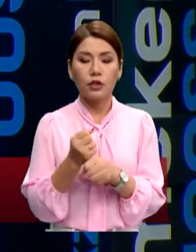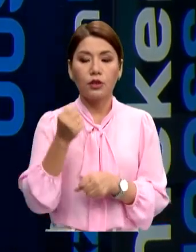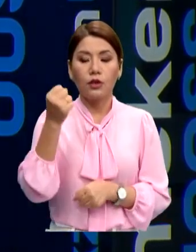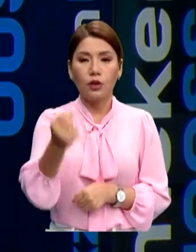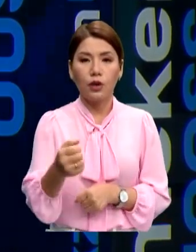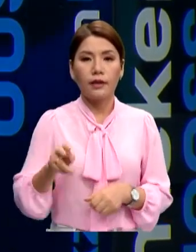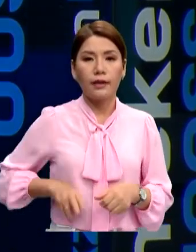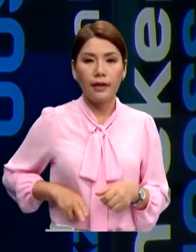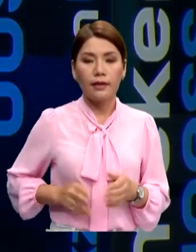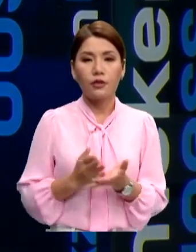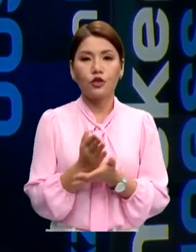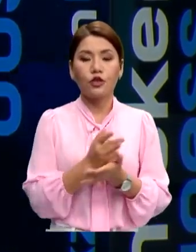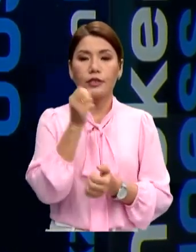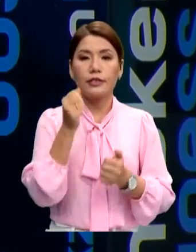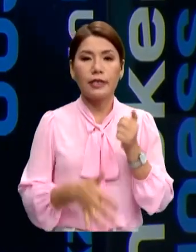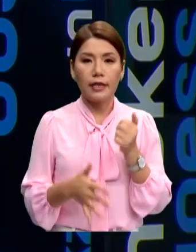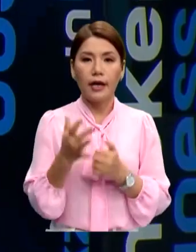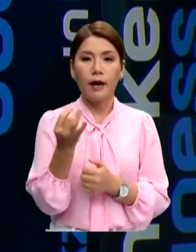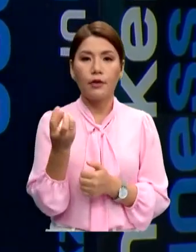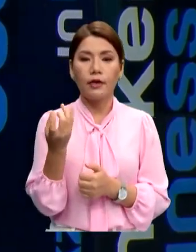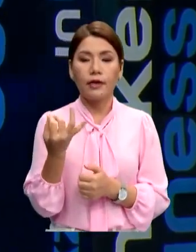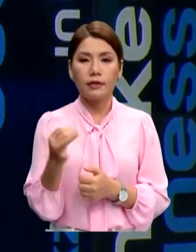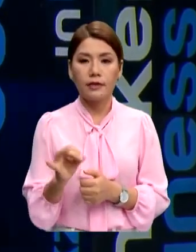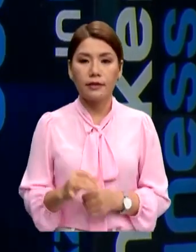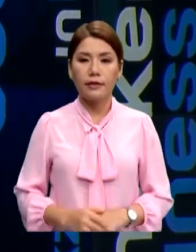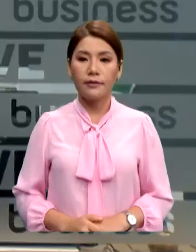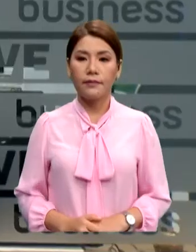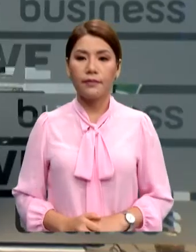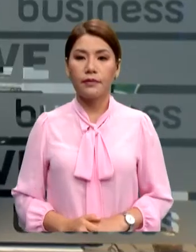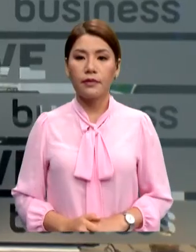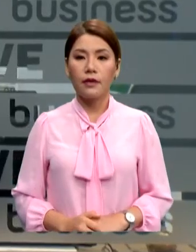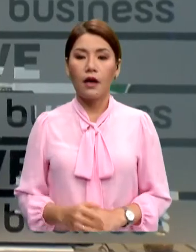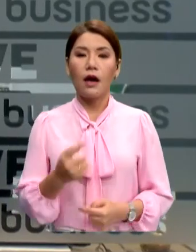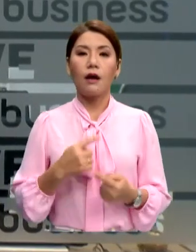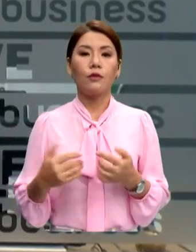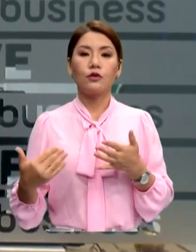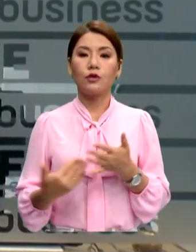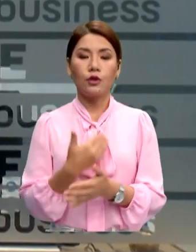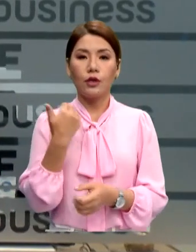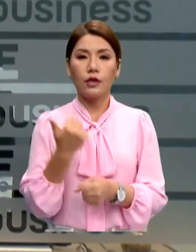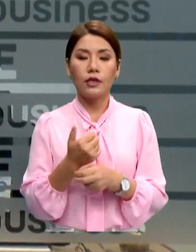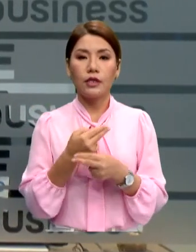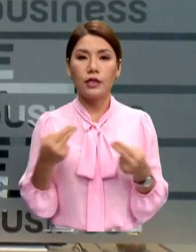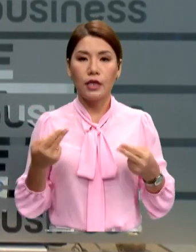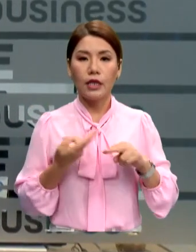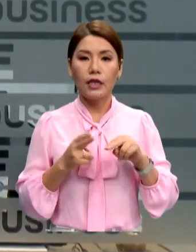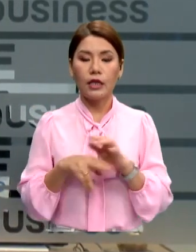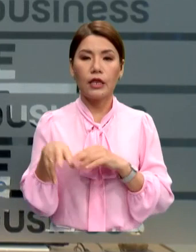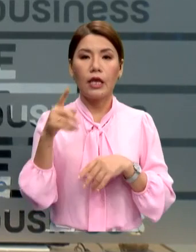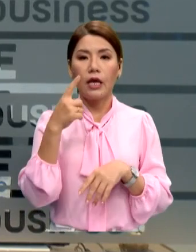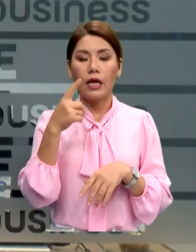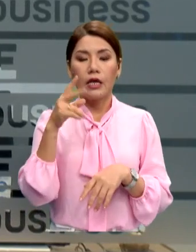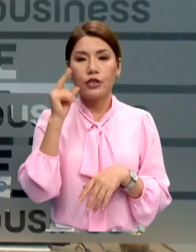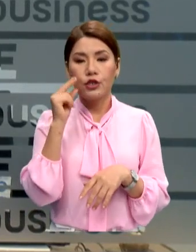должность директора службы центральных коммуникаций. Ну и вернемся к основной теме – о дате проведения